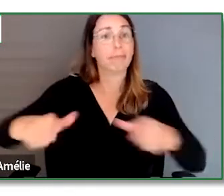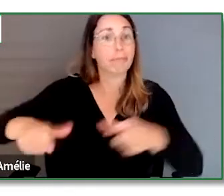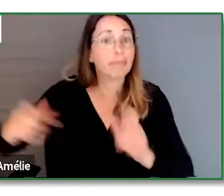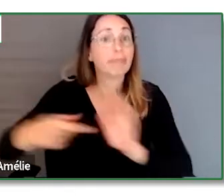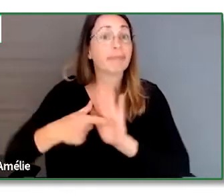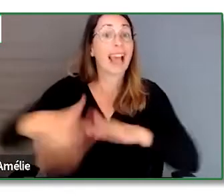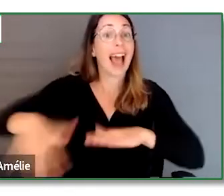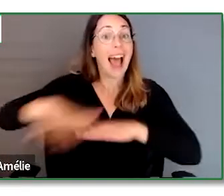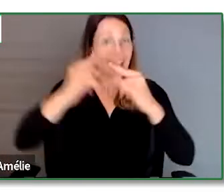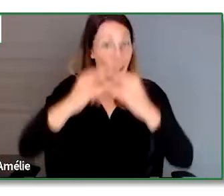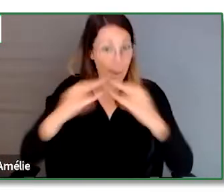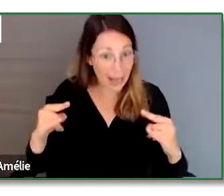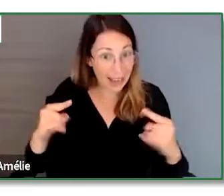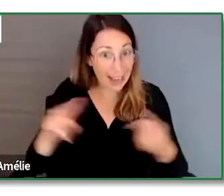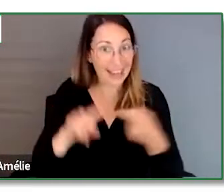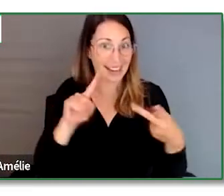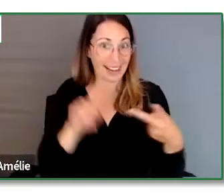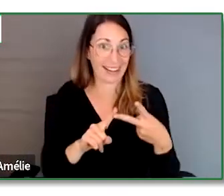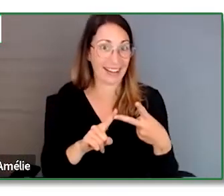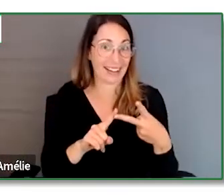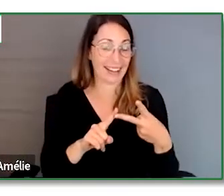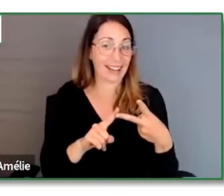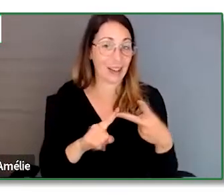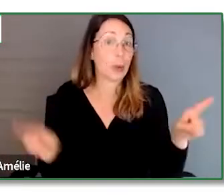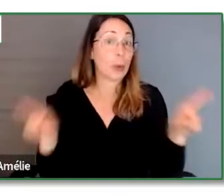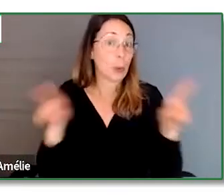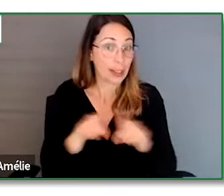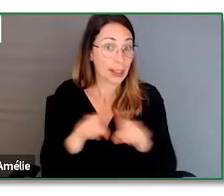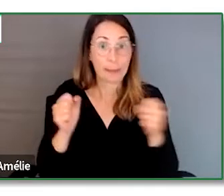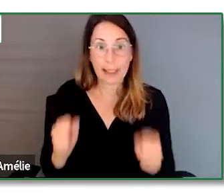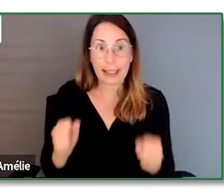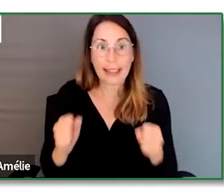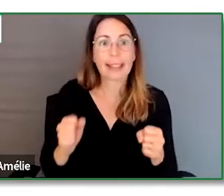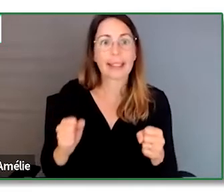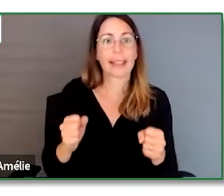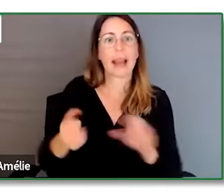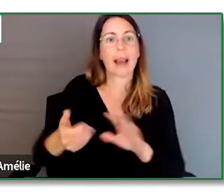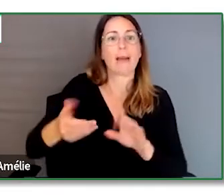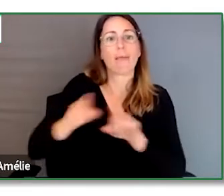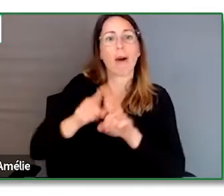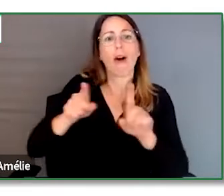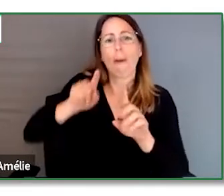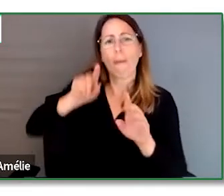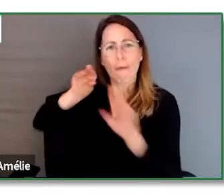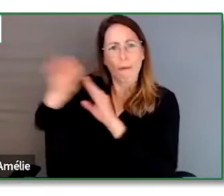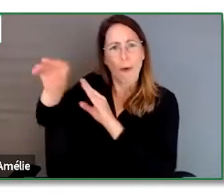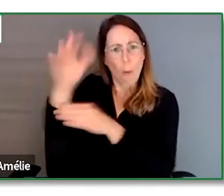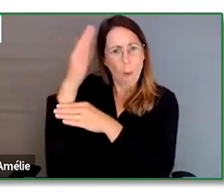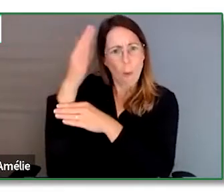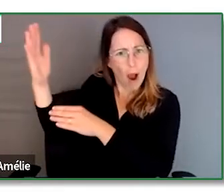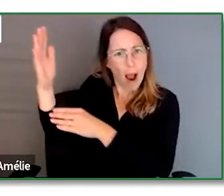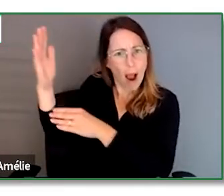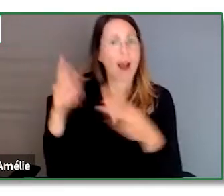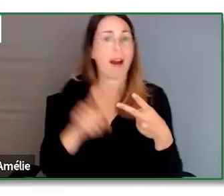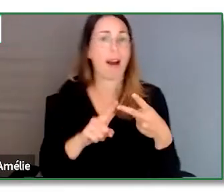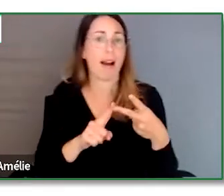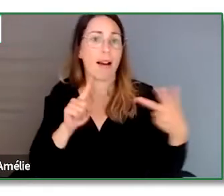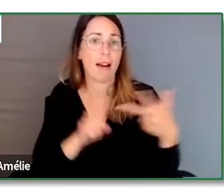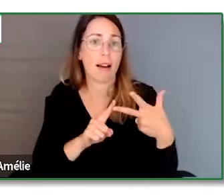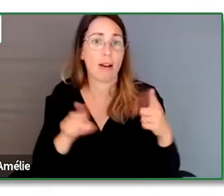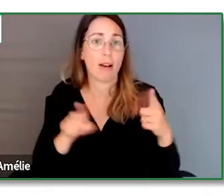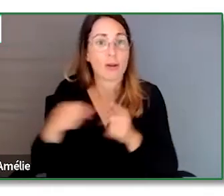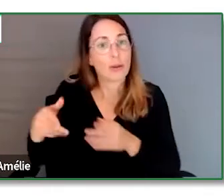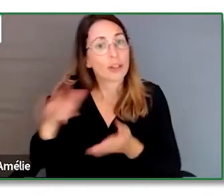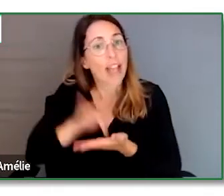Ça peut être dans l'arrière-fond des bois ou pas. Également, nous avons des centres d'accueil, nous avons